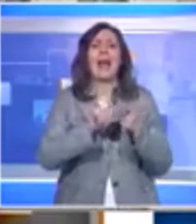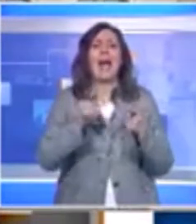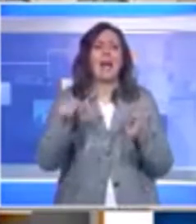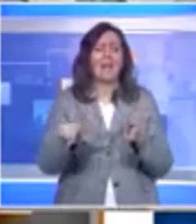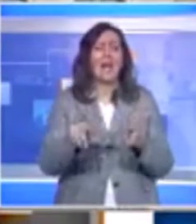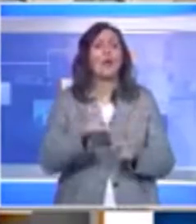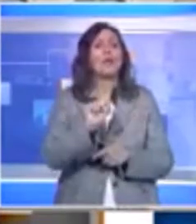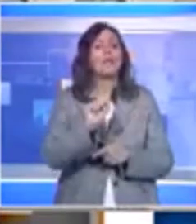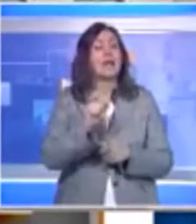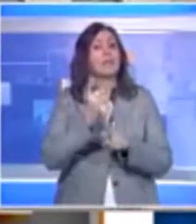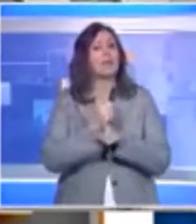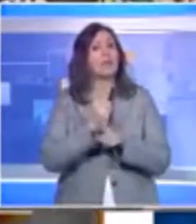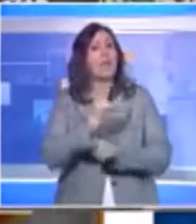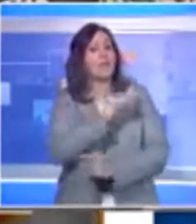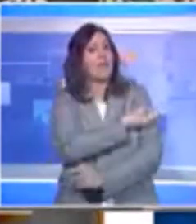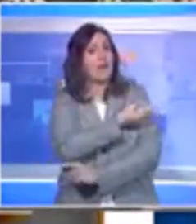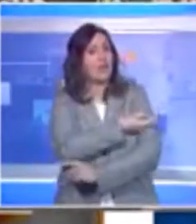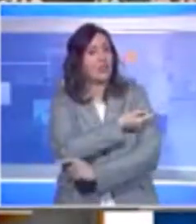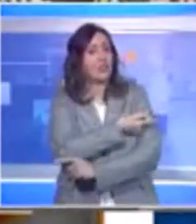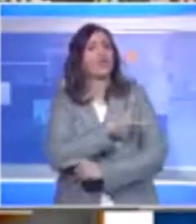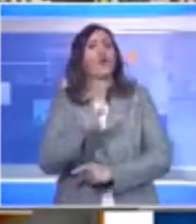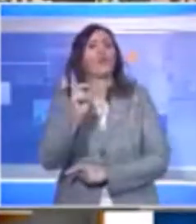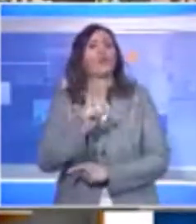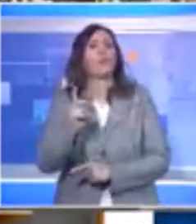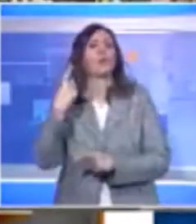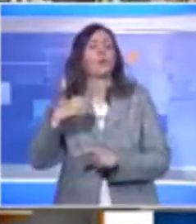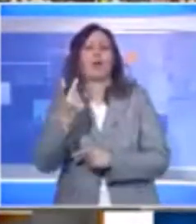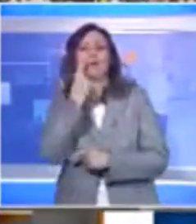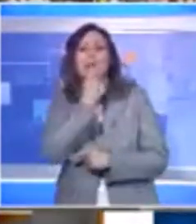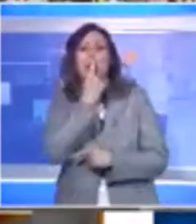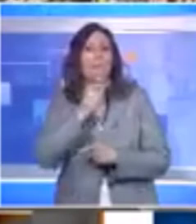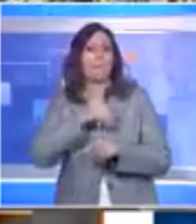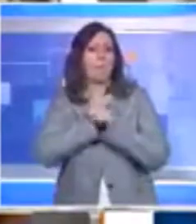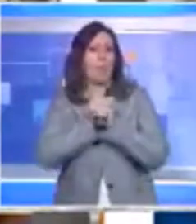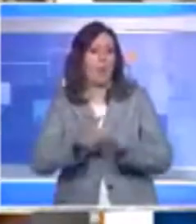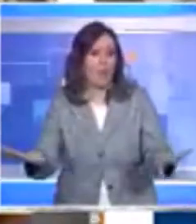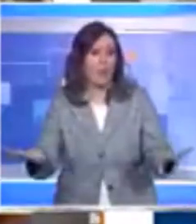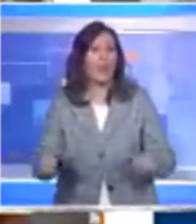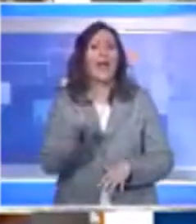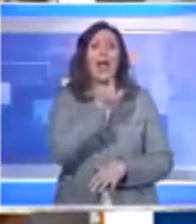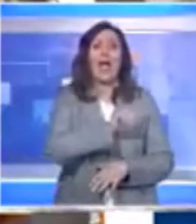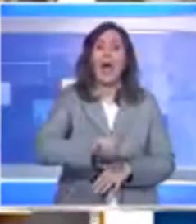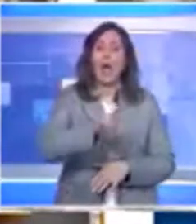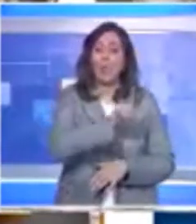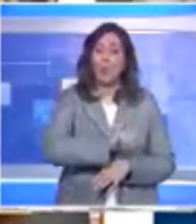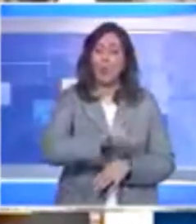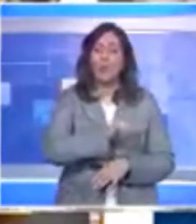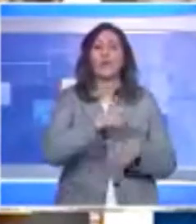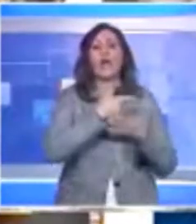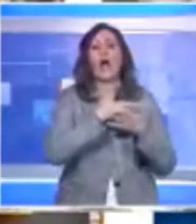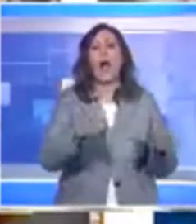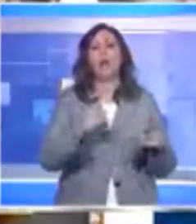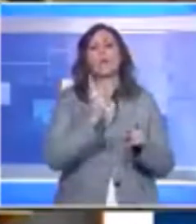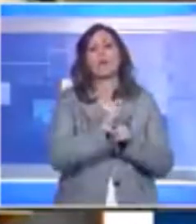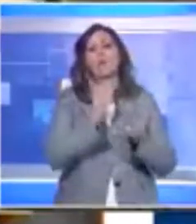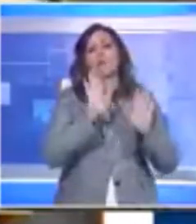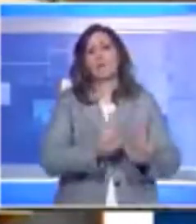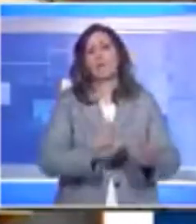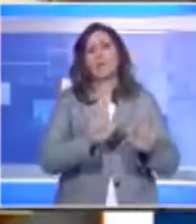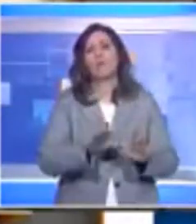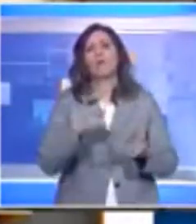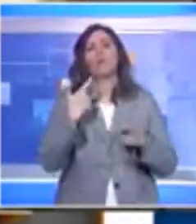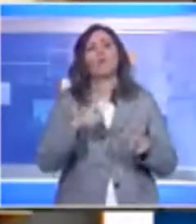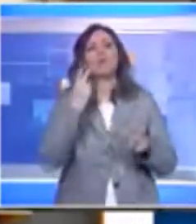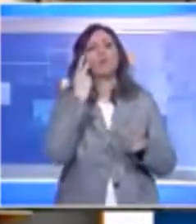somministrati i vaccini e domenica ci sarà la campagna di tamponi a lauria invece la riapertura sarà graduale in base ai risultati dello screening